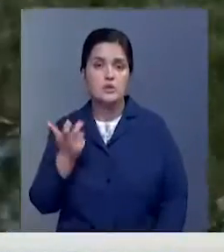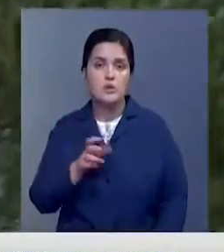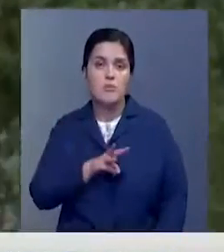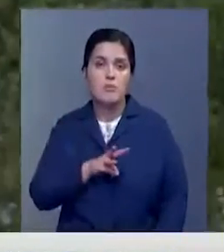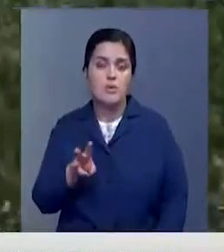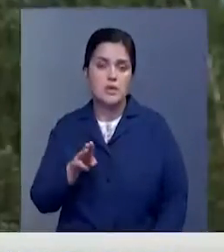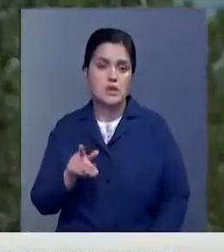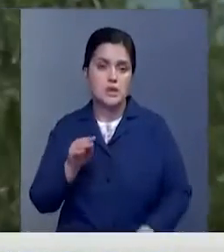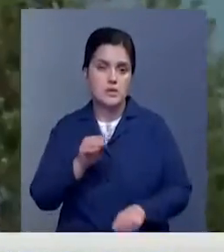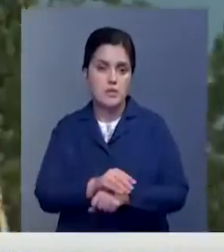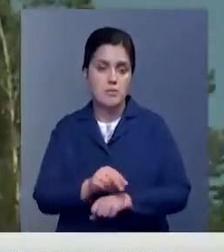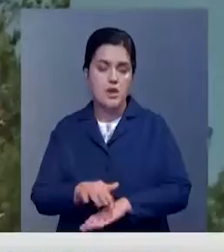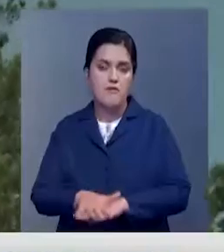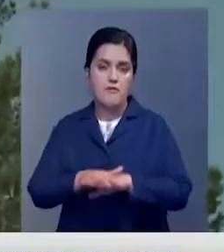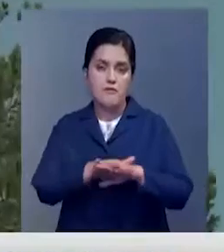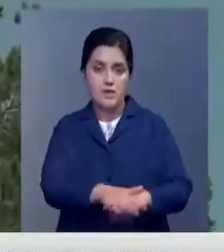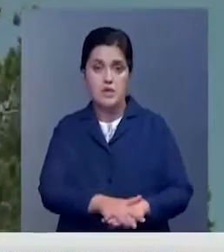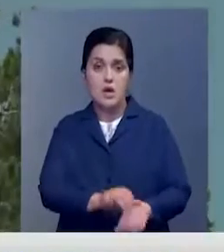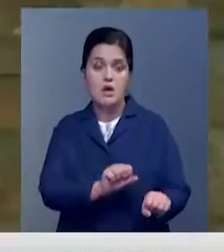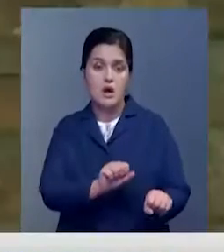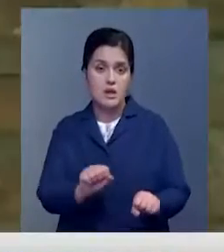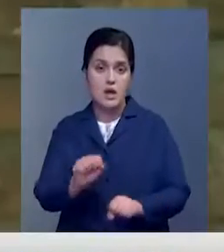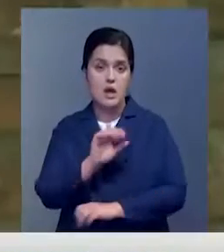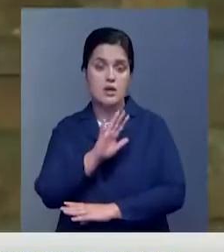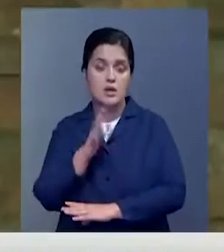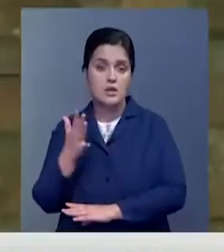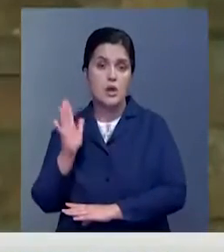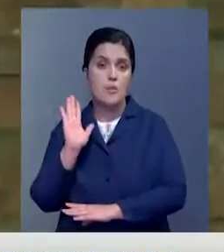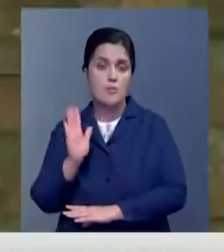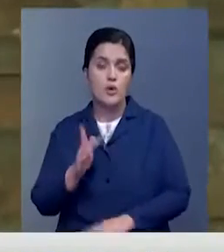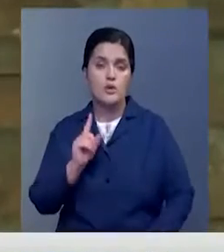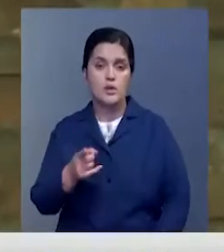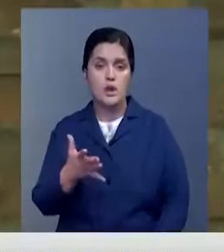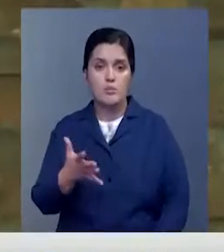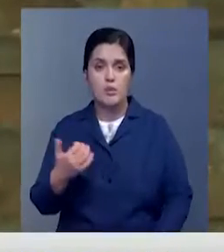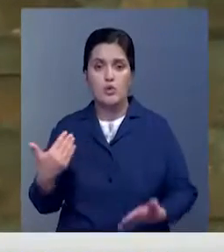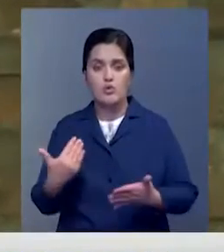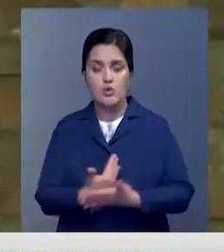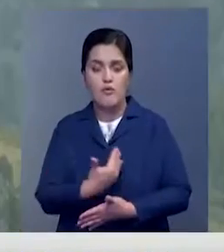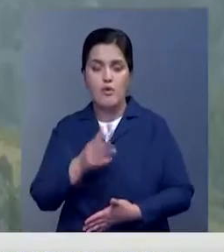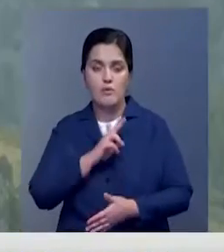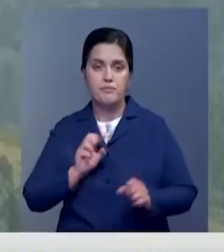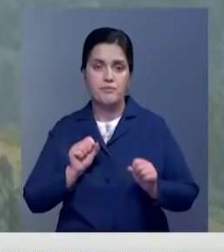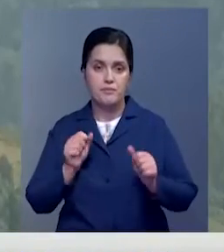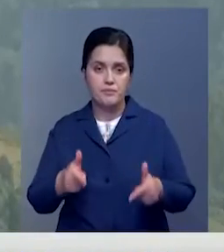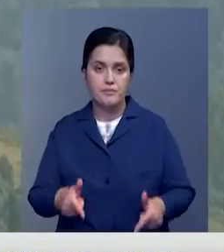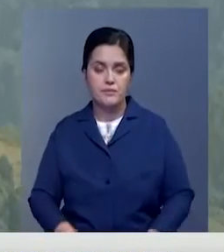тенге дополнительного финансирования. А к охране леса привлекут больше 1500 новых специалистов.